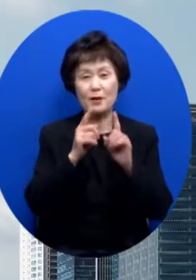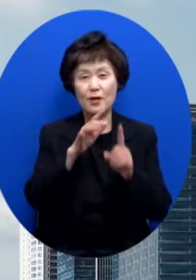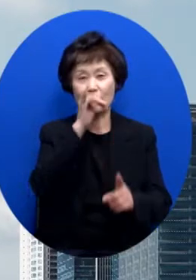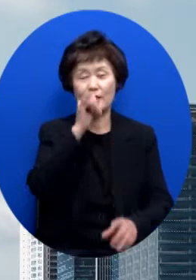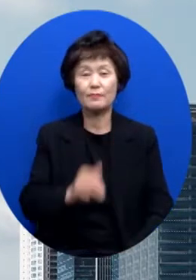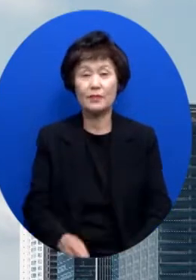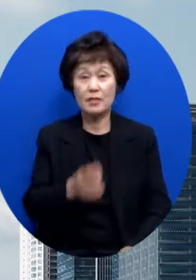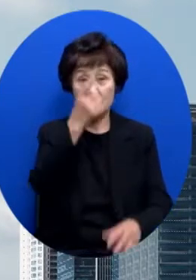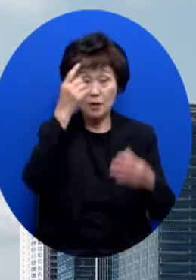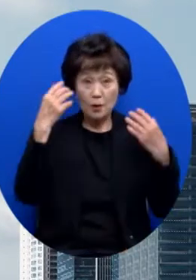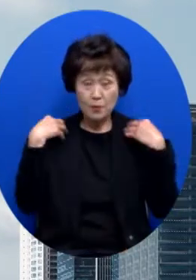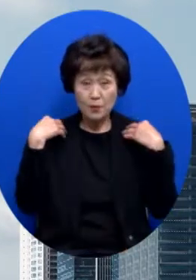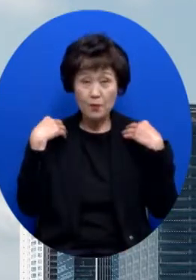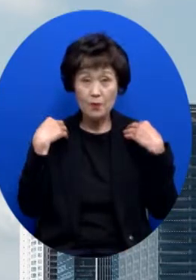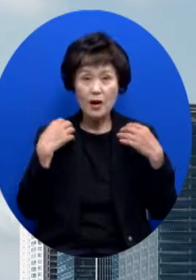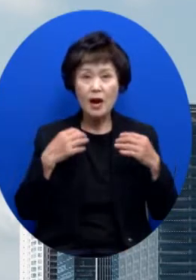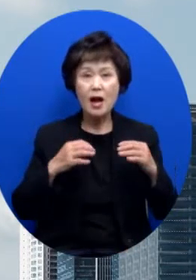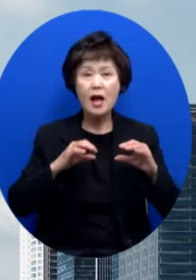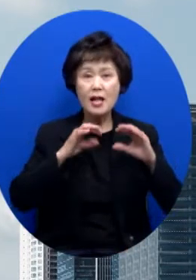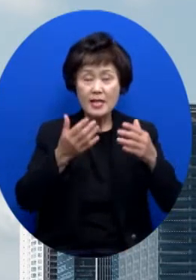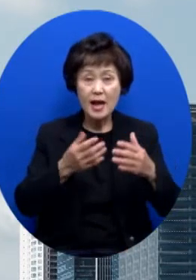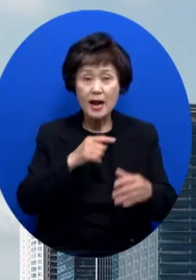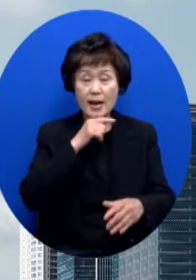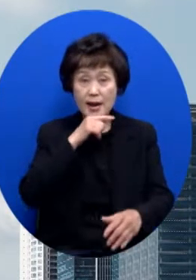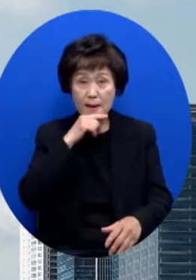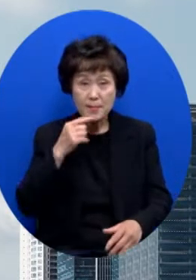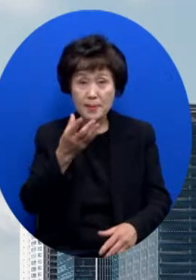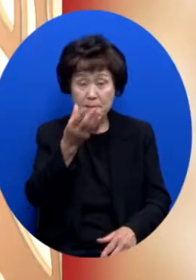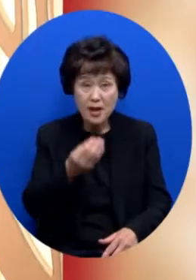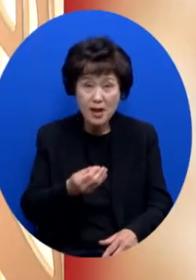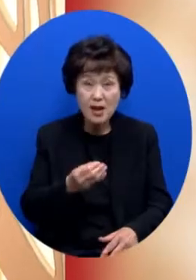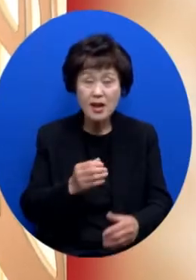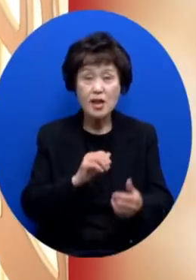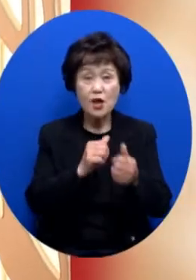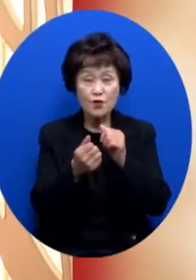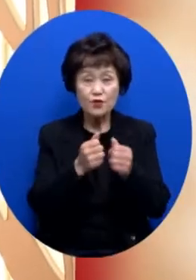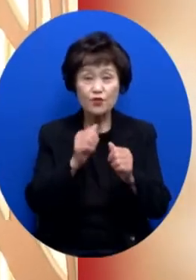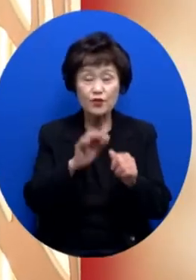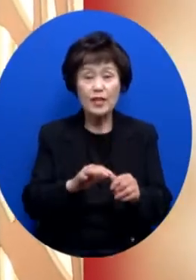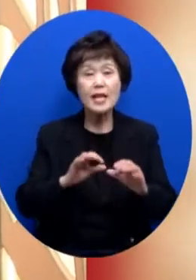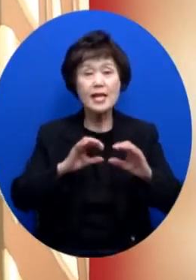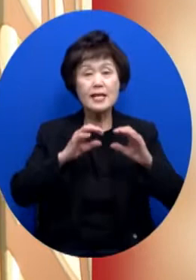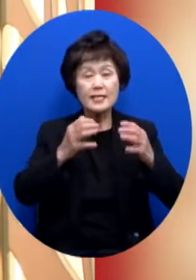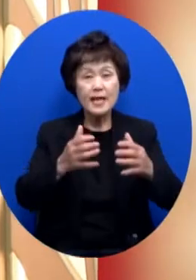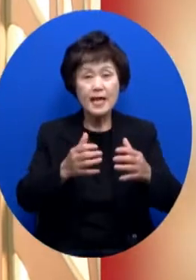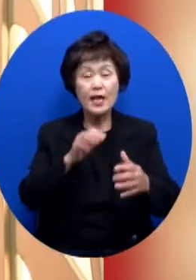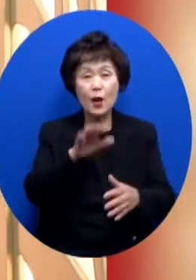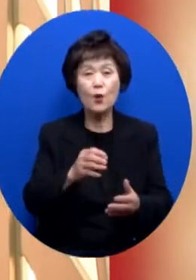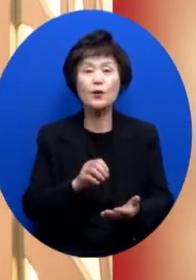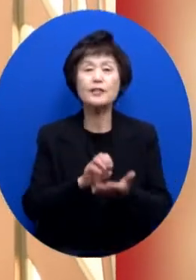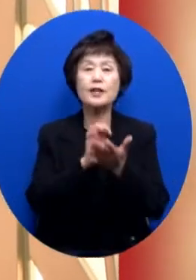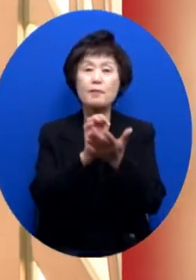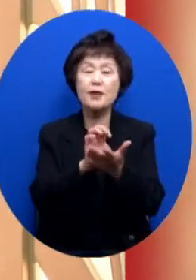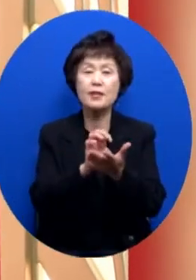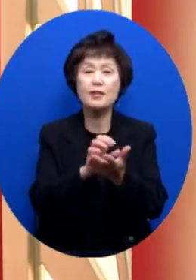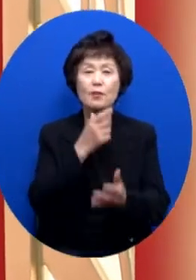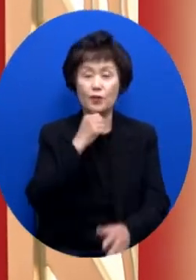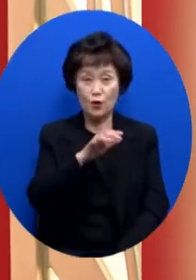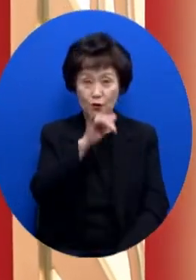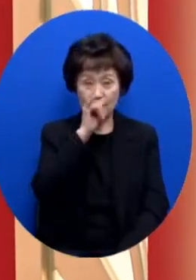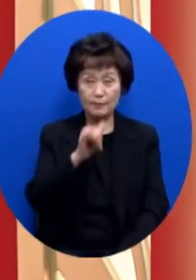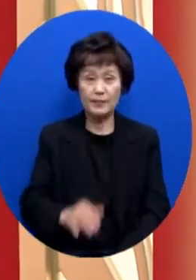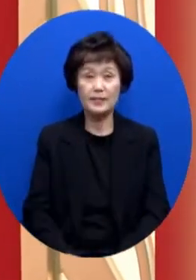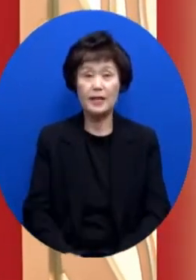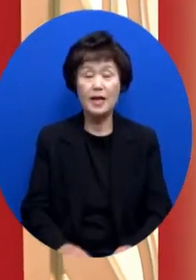정부가 우리 국채에 세계 국채지수 편입을 추진합니다. 세계 국채지수는 JP모건 신흥국지수 등과